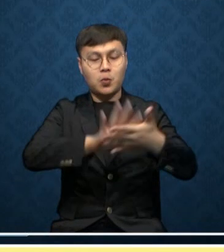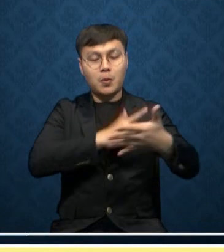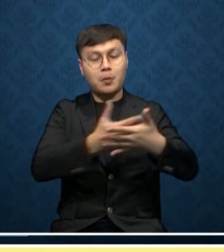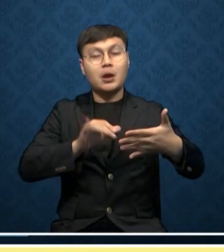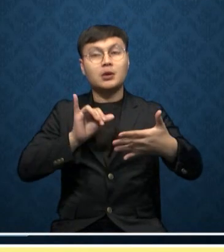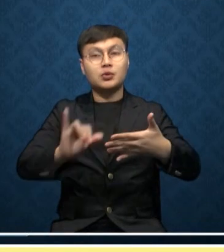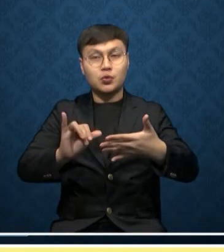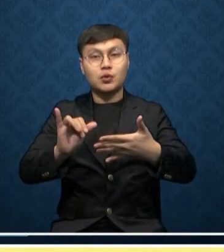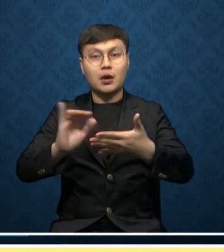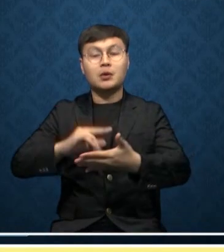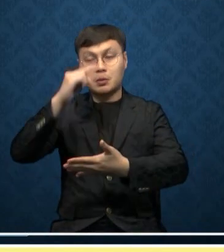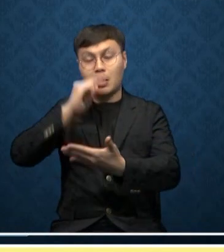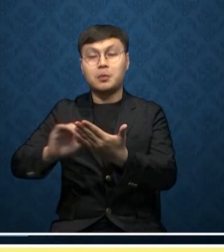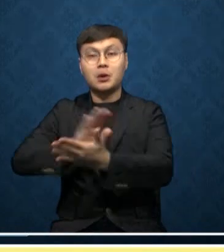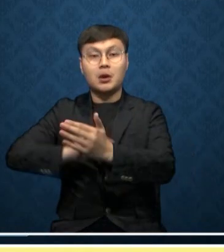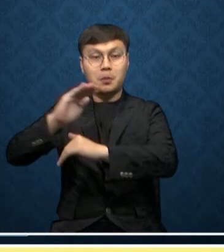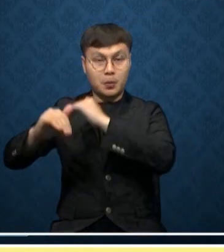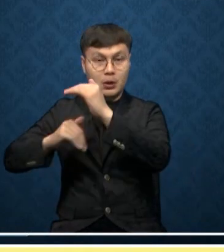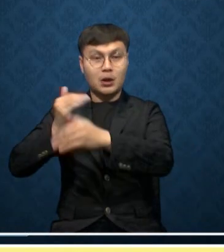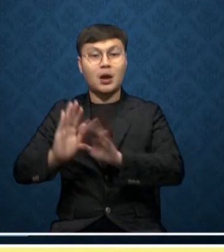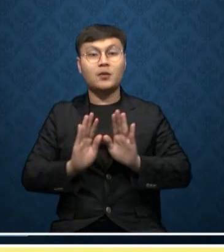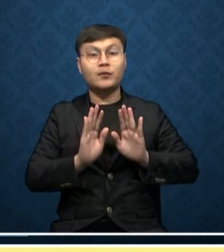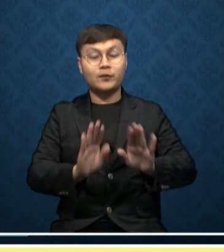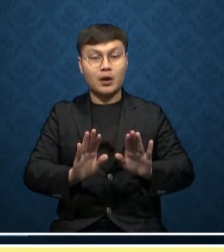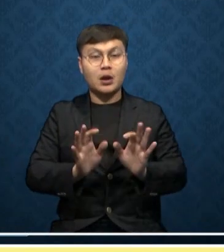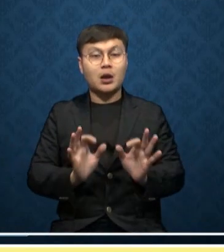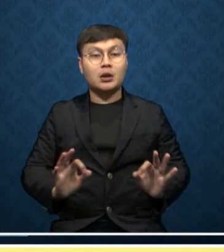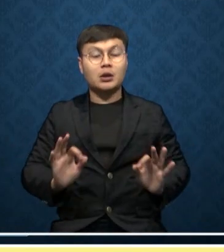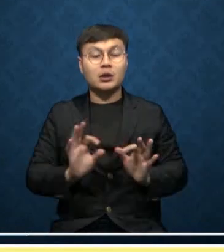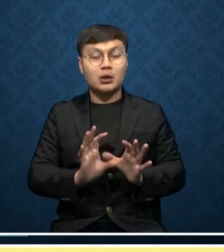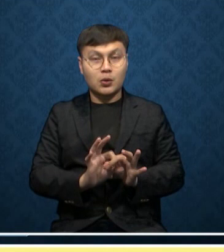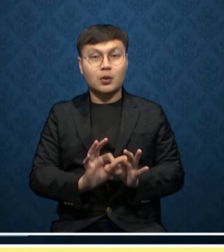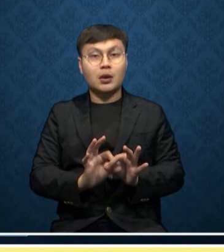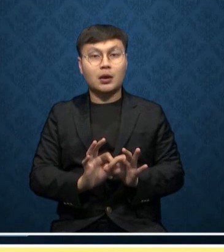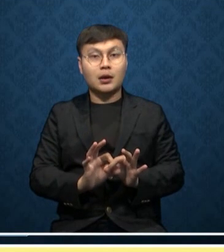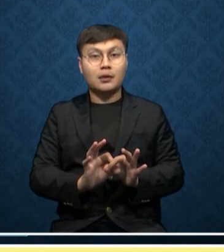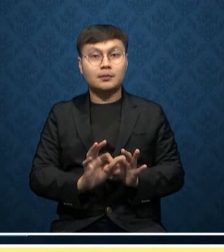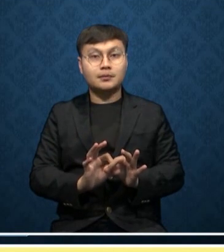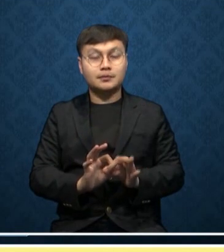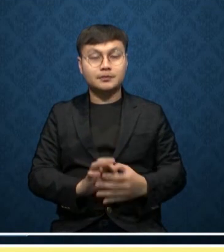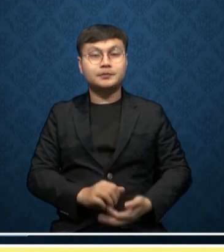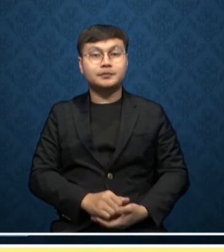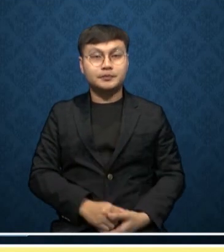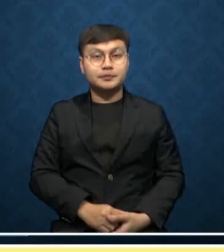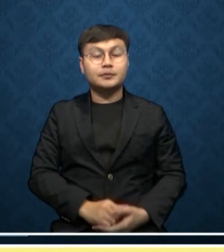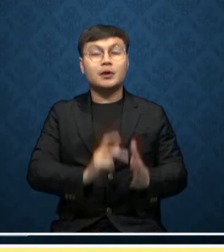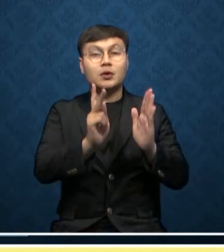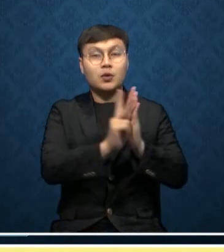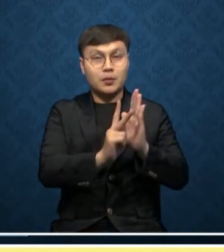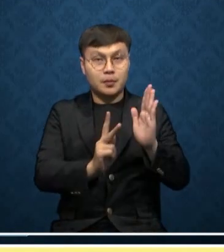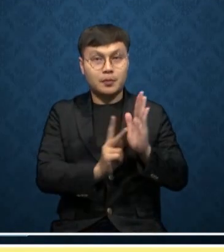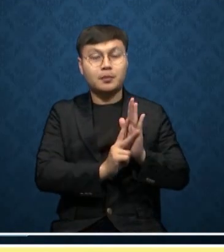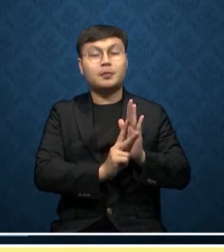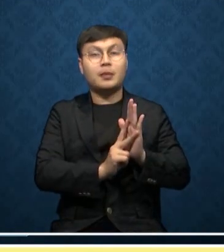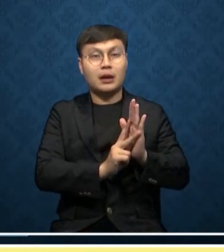ปฏิรูปประเทศผมขอฝากไว้ในประเด็นของการปฏิรูปประเทศเ่อภายใต้ยุทธศาสตรชาติในด้านกฎหมายและกระบวนการ